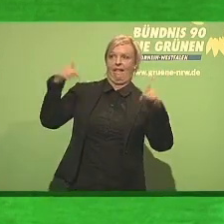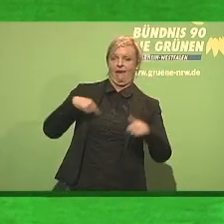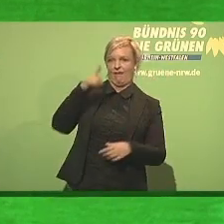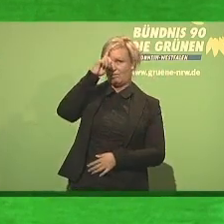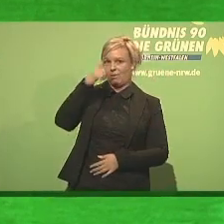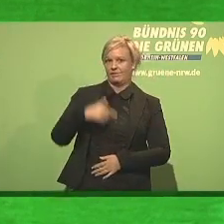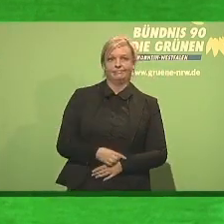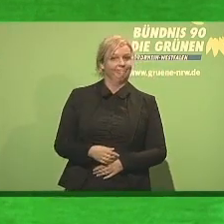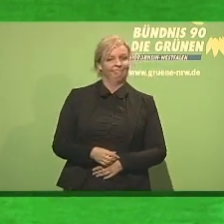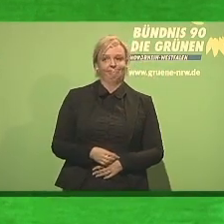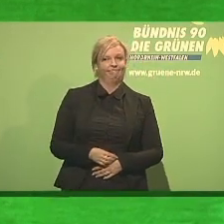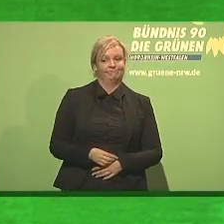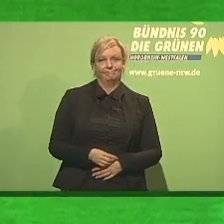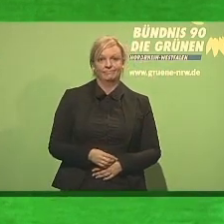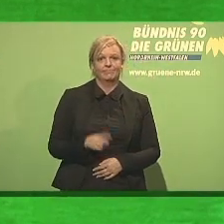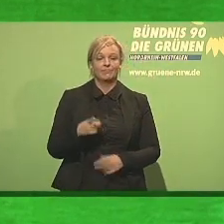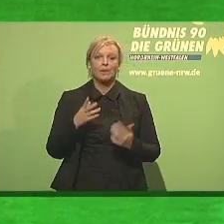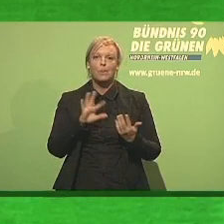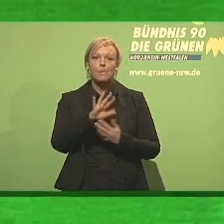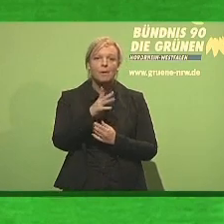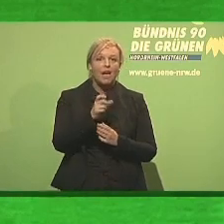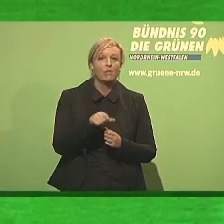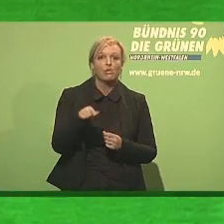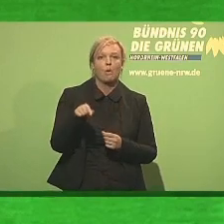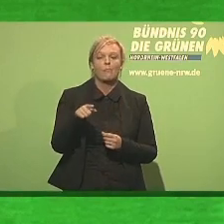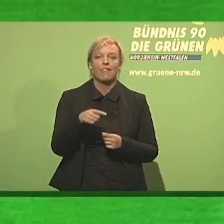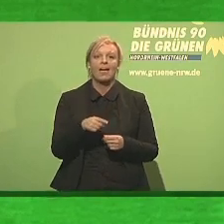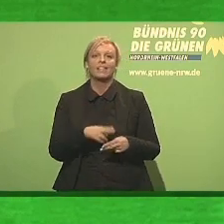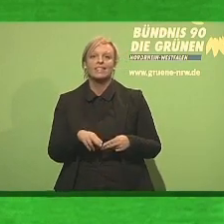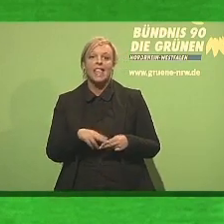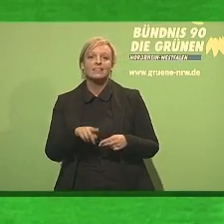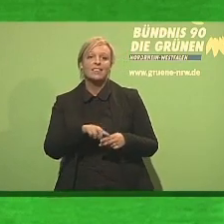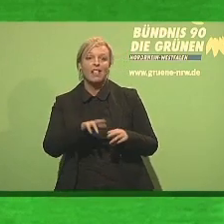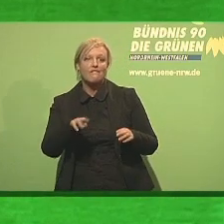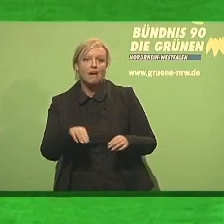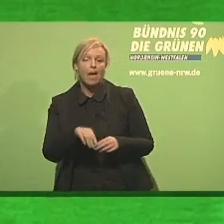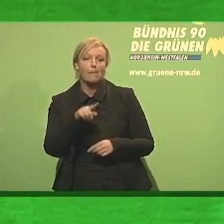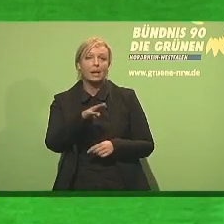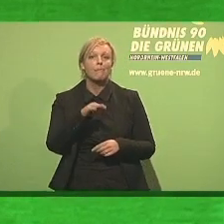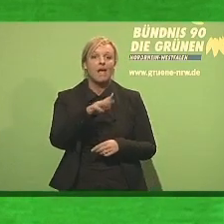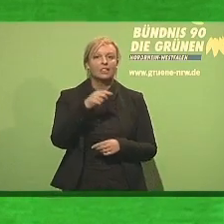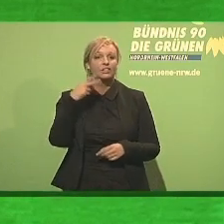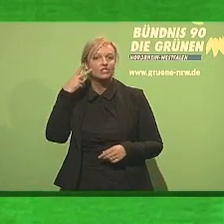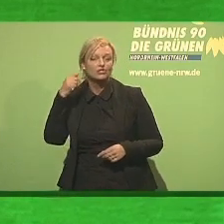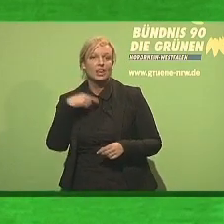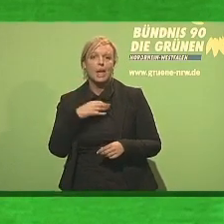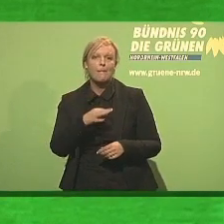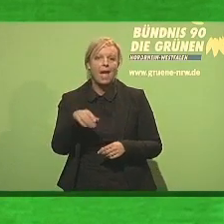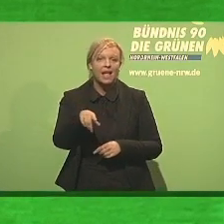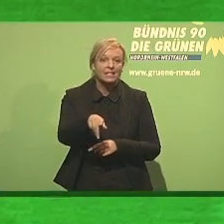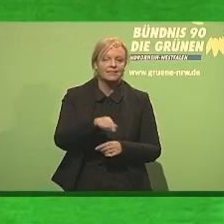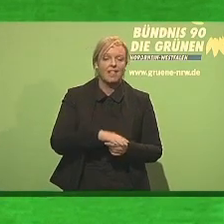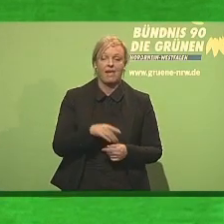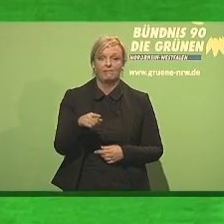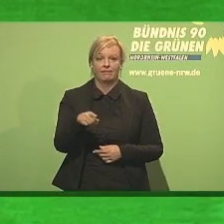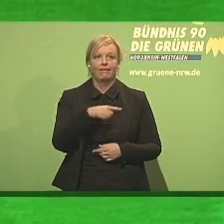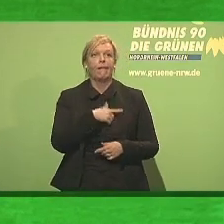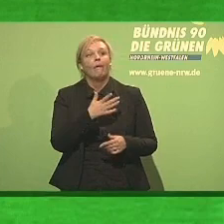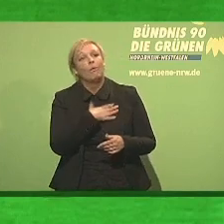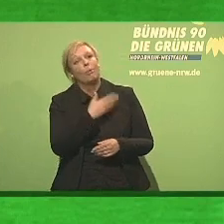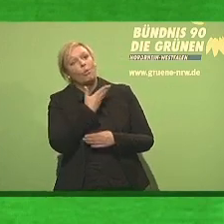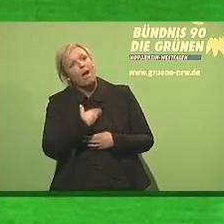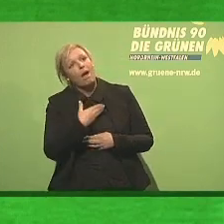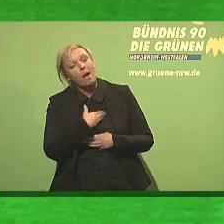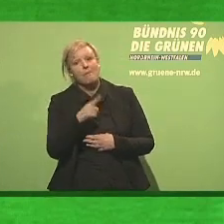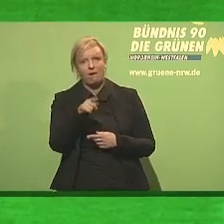zynisch. Die Brandopfer in den Textilfabriken von Bangladesch, China, Indien, Pakistan zu beklagen, wenn doch